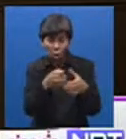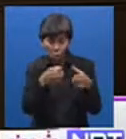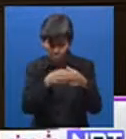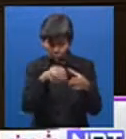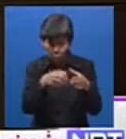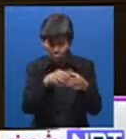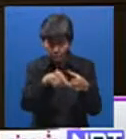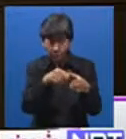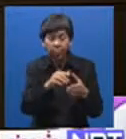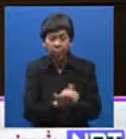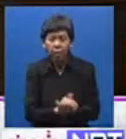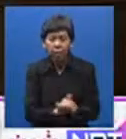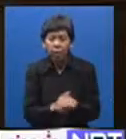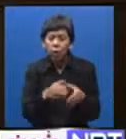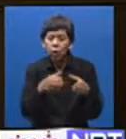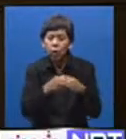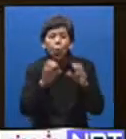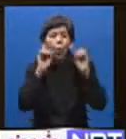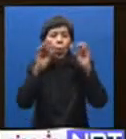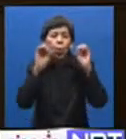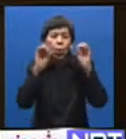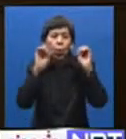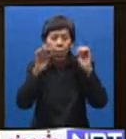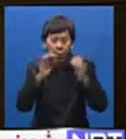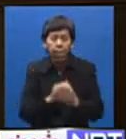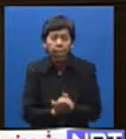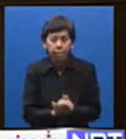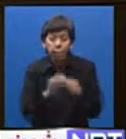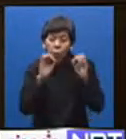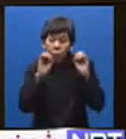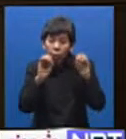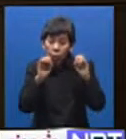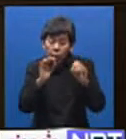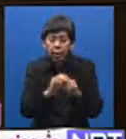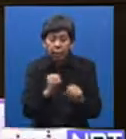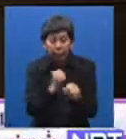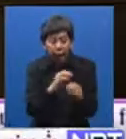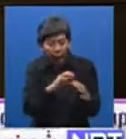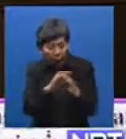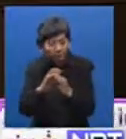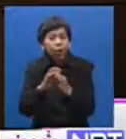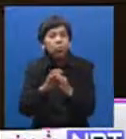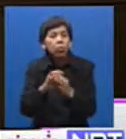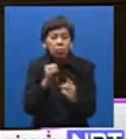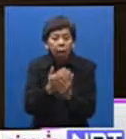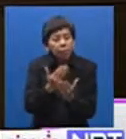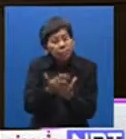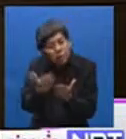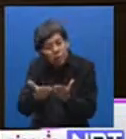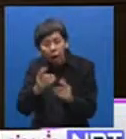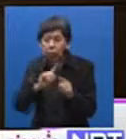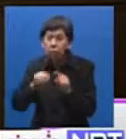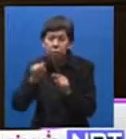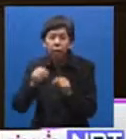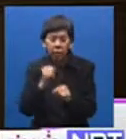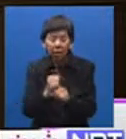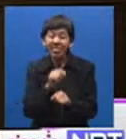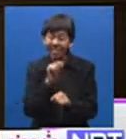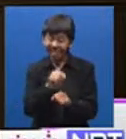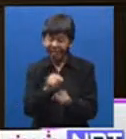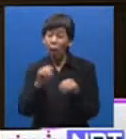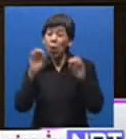ลุ่มครูที่เข้ามาเกี่ยวข้องในขั้นตอนการจัดซื้อจัดจ้างตรงนี้